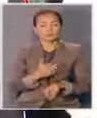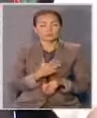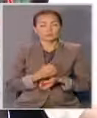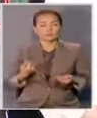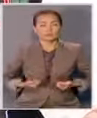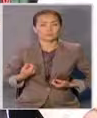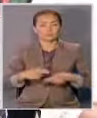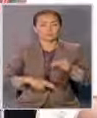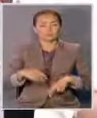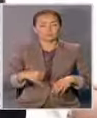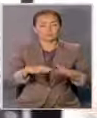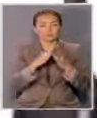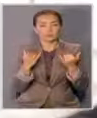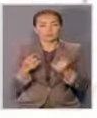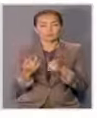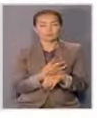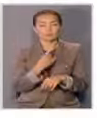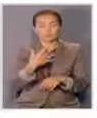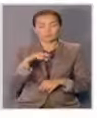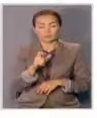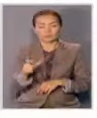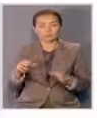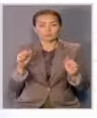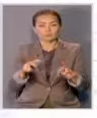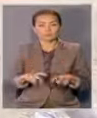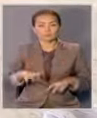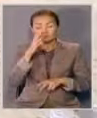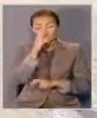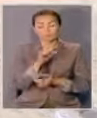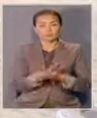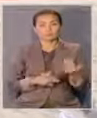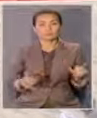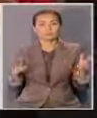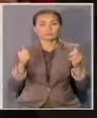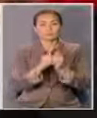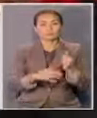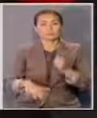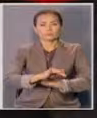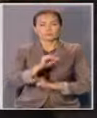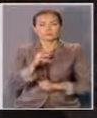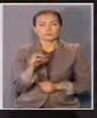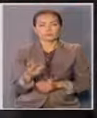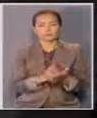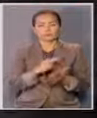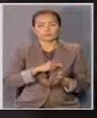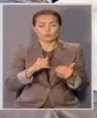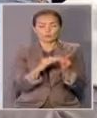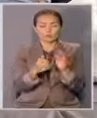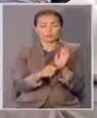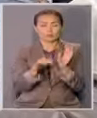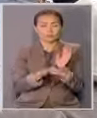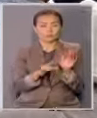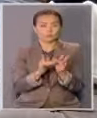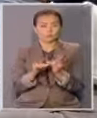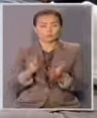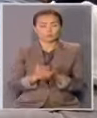қолдауымен салынған Алланың үйіне бір мезгілде 150 адам құлшылық жасай алады. Сонымен қатар мешіттің жанында имам қызметтік үйі 60 орындық асхана